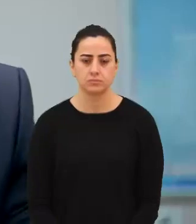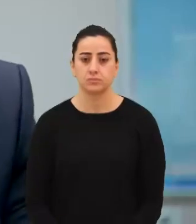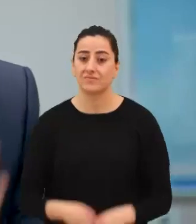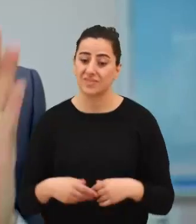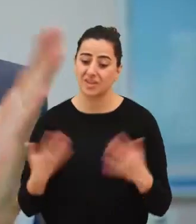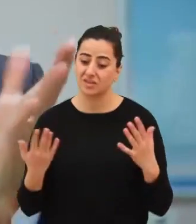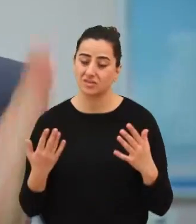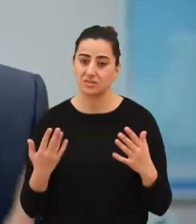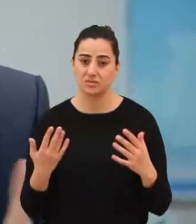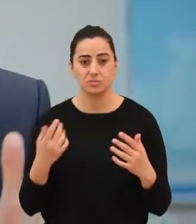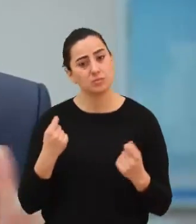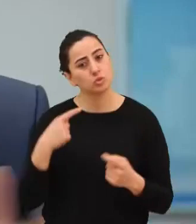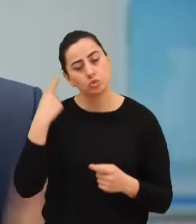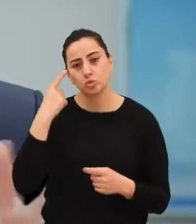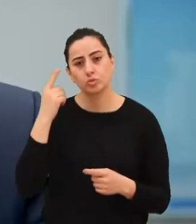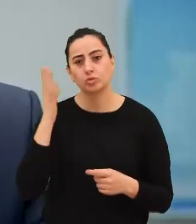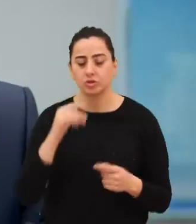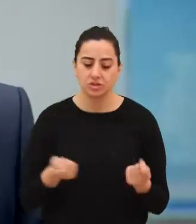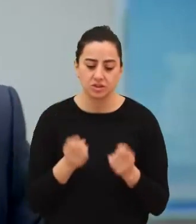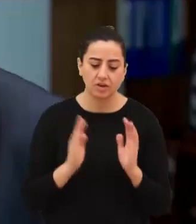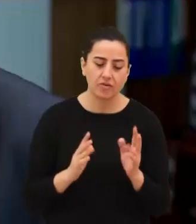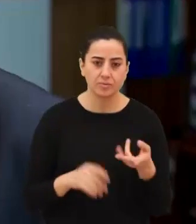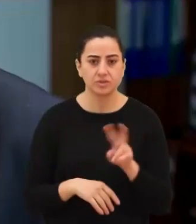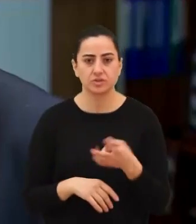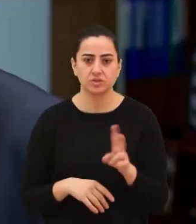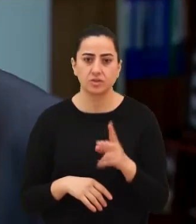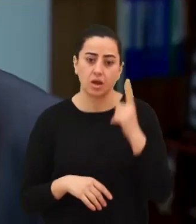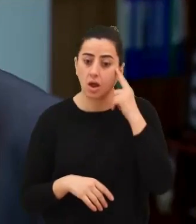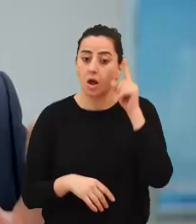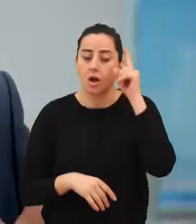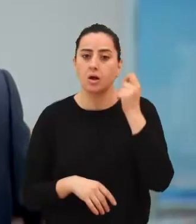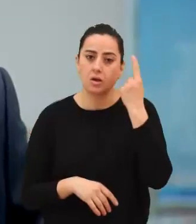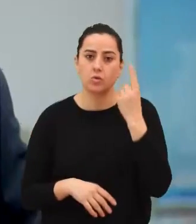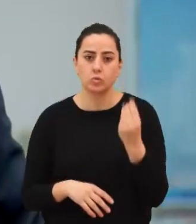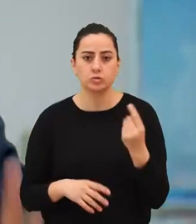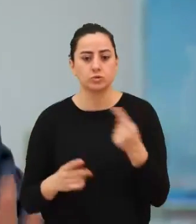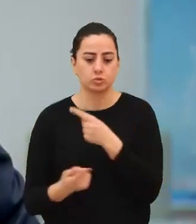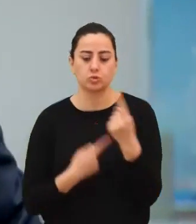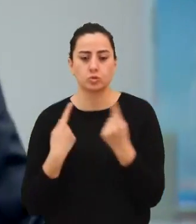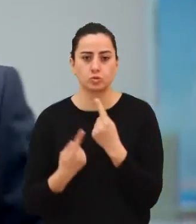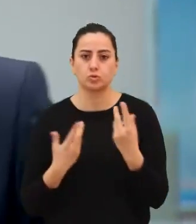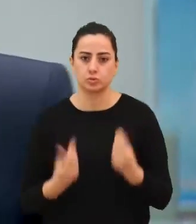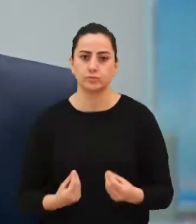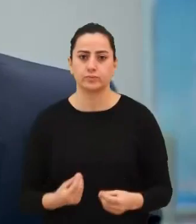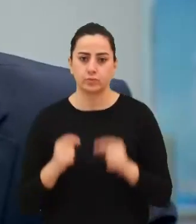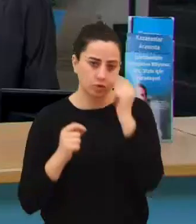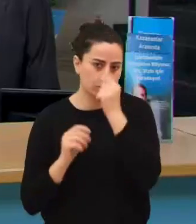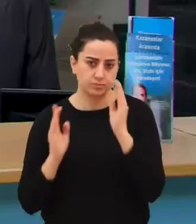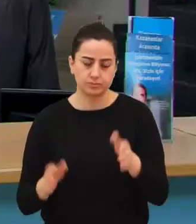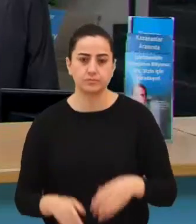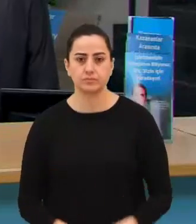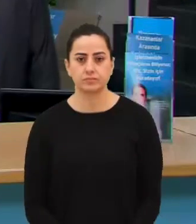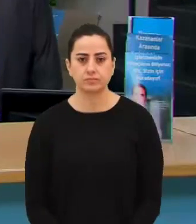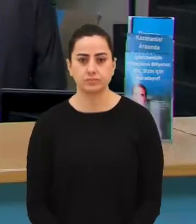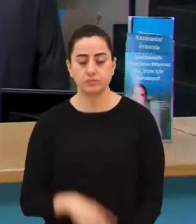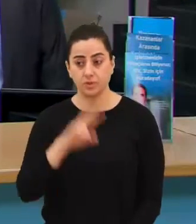Neyse ya biz bir yandan düşünelim de bir yandan da çalışmaya devam edelim. Aklına bir şey gelen olursa tamam mı? Hemen haberdar et. Kolay gelsin. Hadi ters